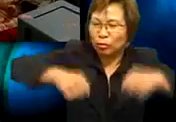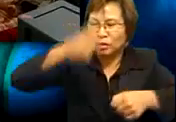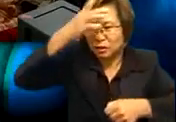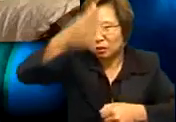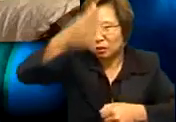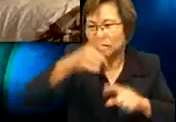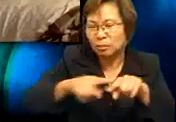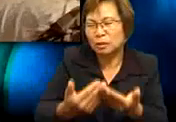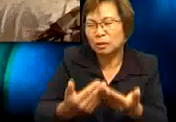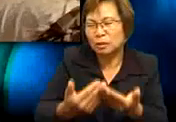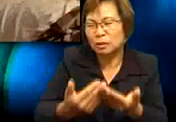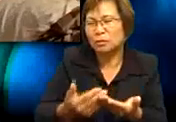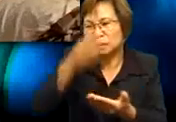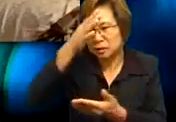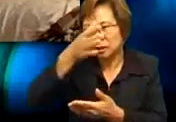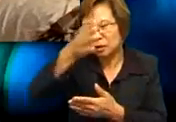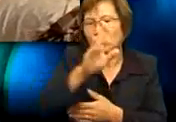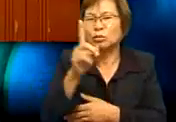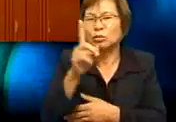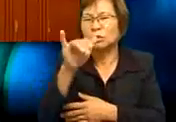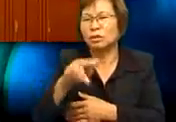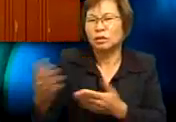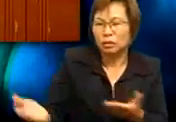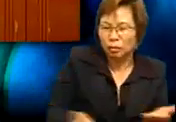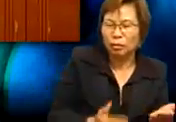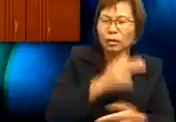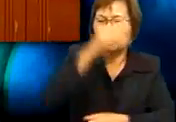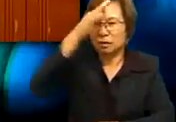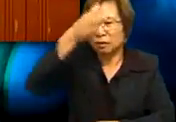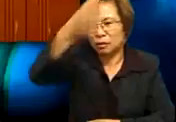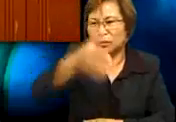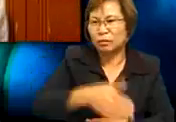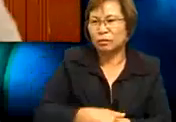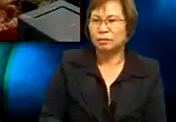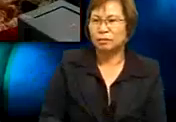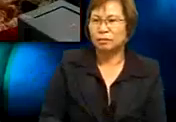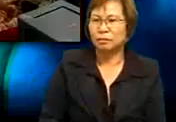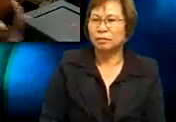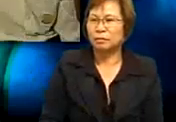Uli, Tok. Tapi macam mana, Tok? Udin tak larang nak kau, Tok.